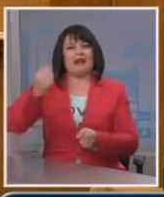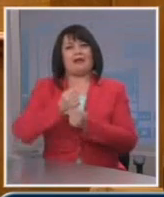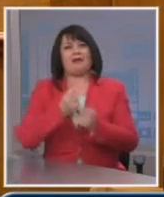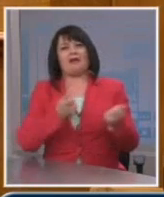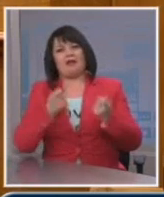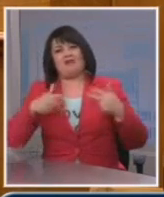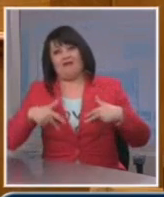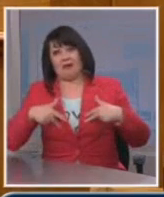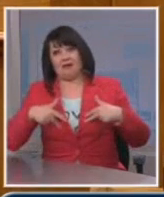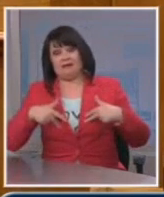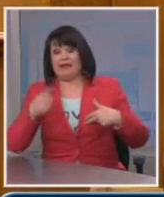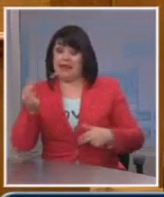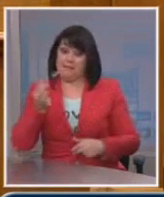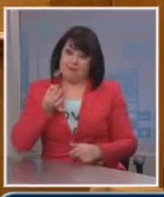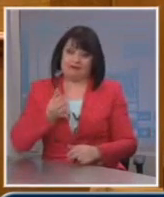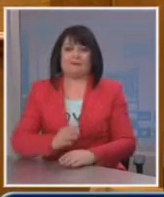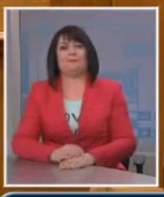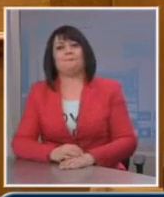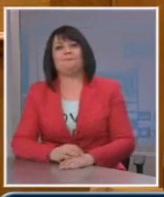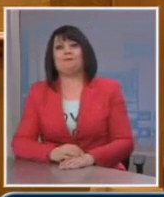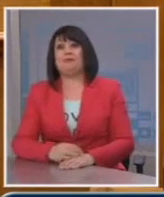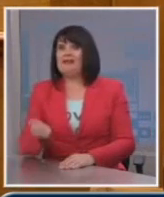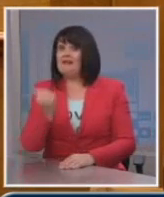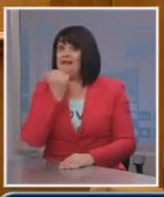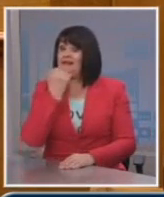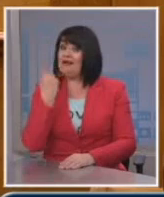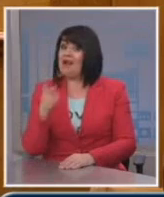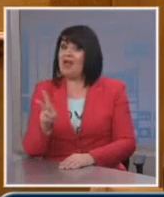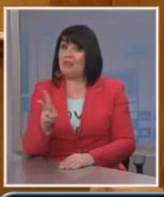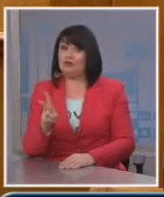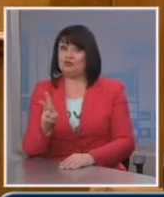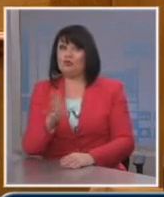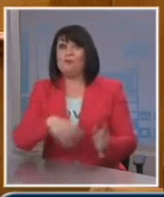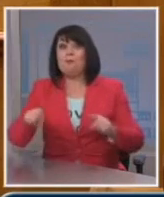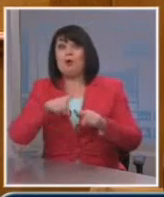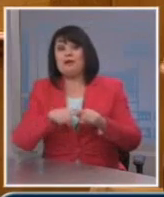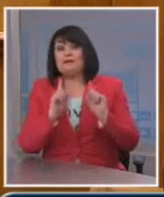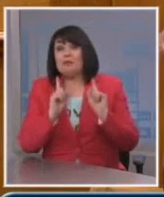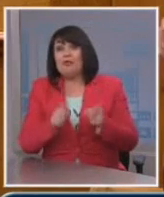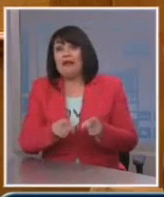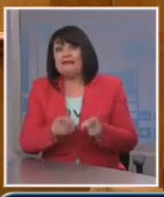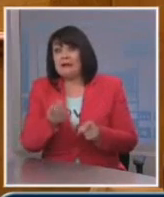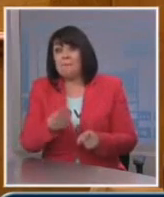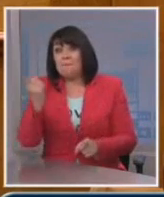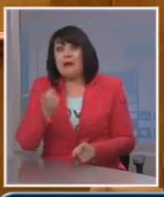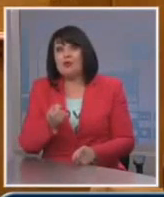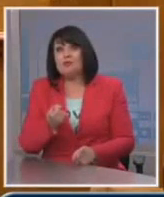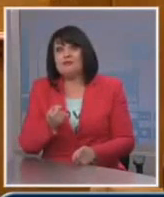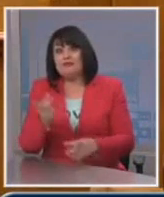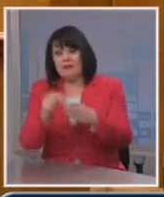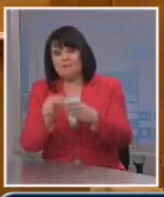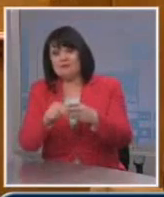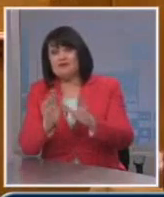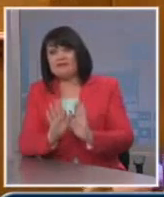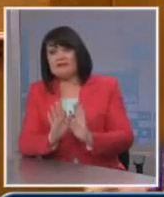Και μιλώ για ατόπιμα απέναντι στη δημοκρατική επιλογή των πολιτών, των πολλών που κάποτε εδώ στη Βουλή πριν